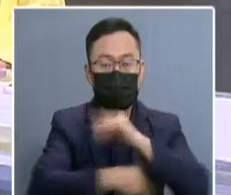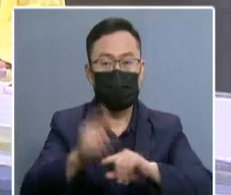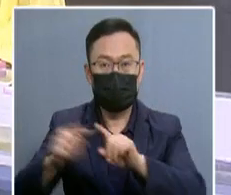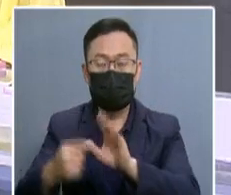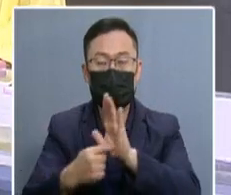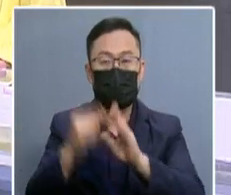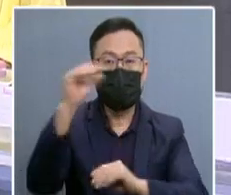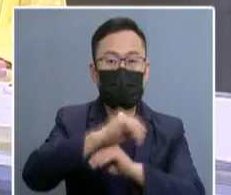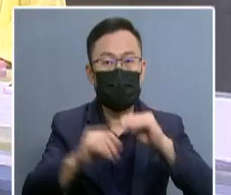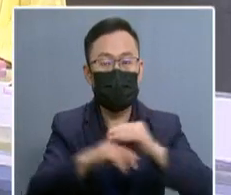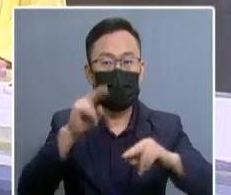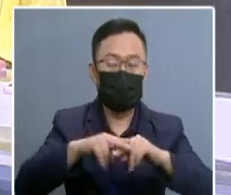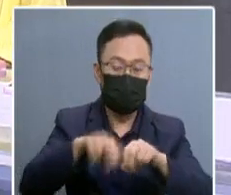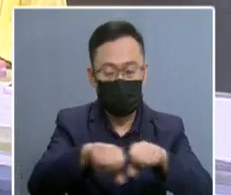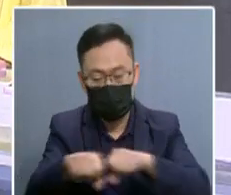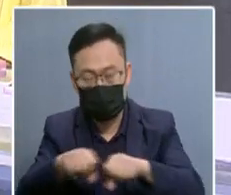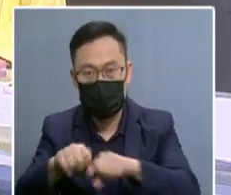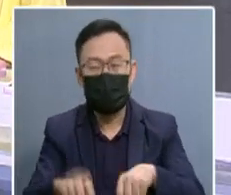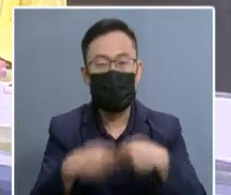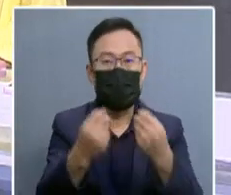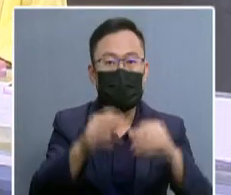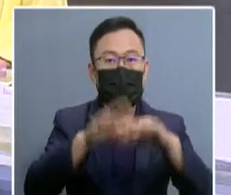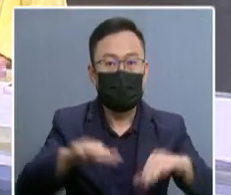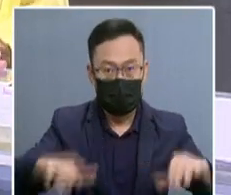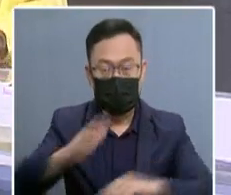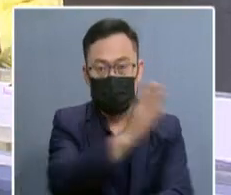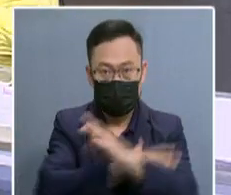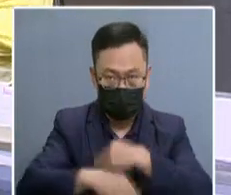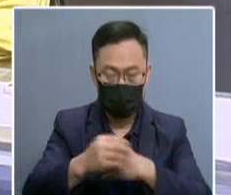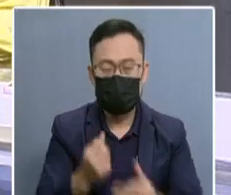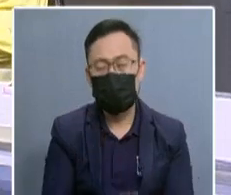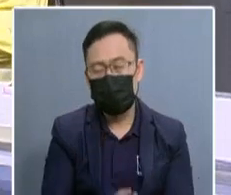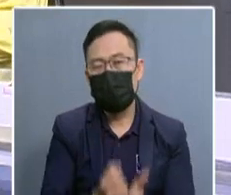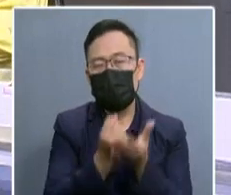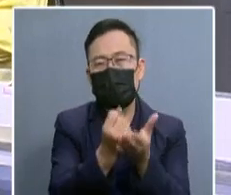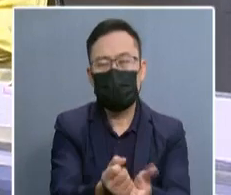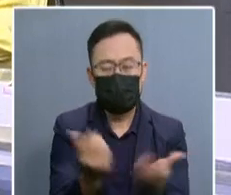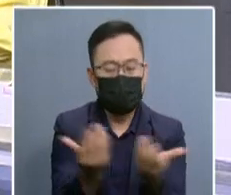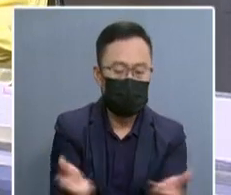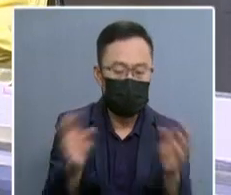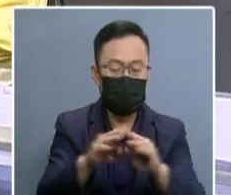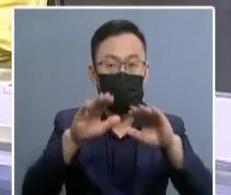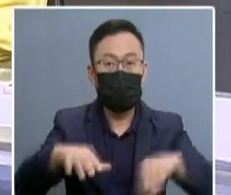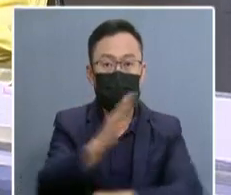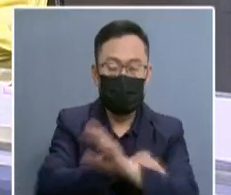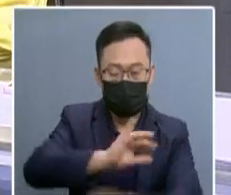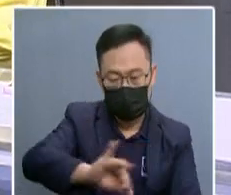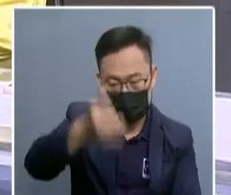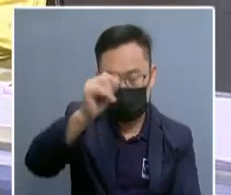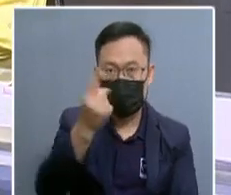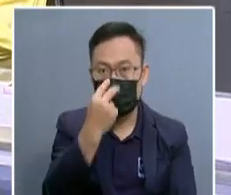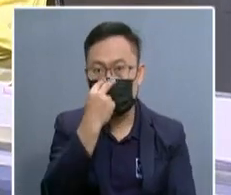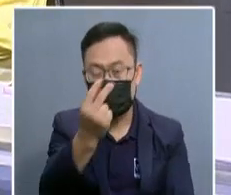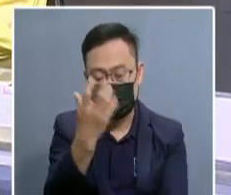การเก้าอี้สุขใจสู่รองเท้าคู่แรกค่ะที่ดำเนินการไปแล้วและส่งผลดีต่อทั้งเด็กพิการและครอบครัวจะเป็นอย่างไรนะคะไปติดตามจาก